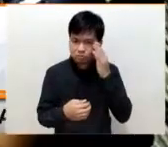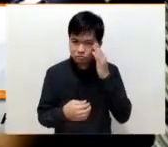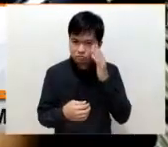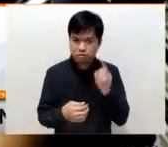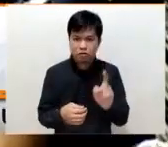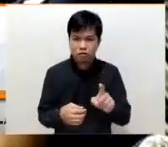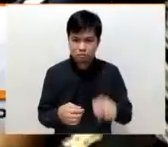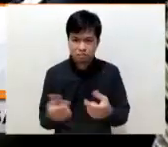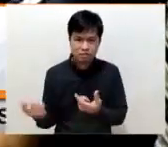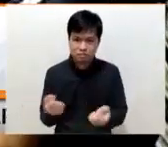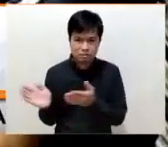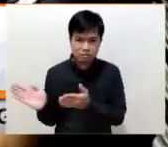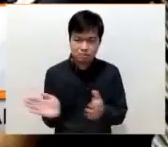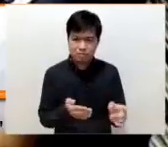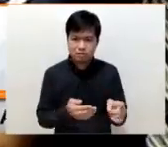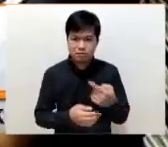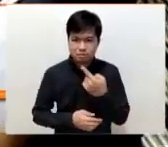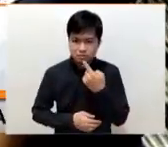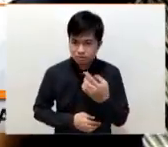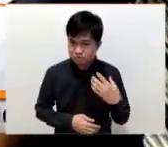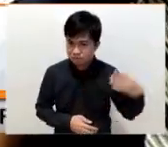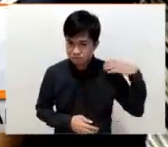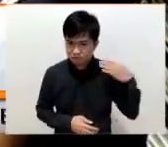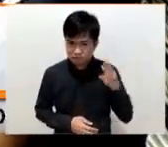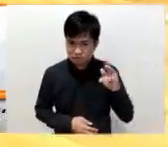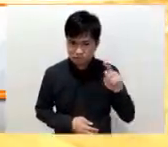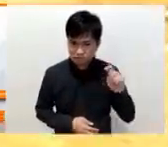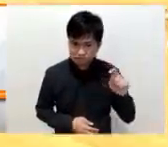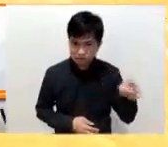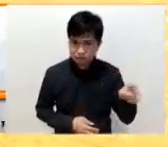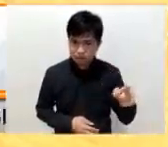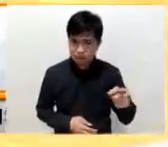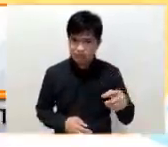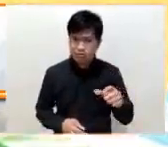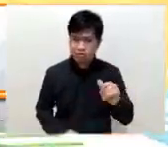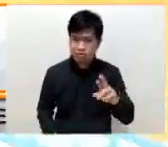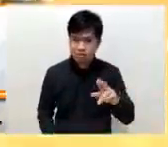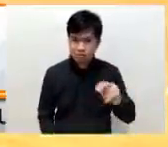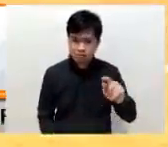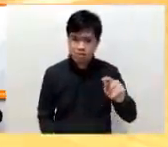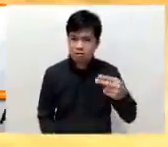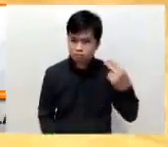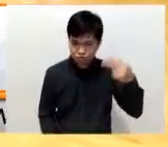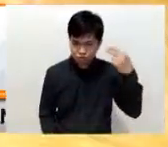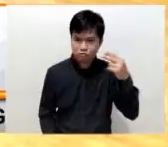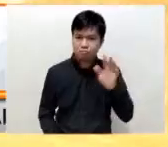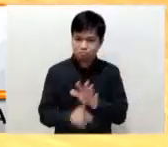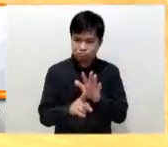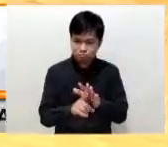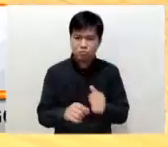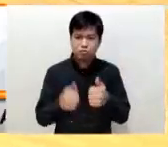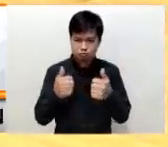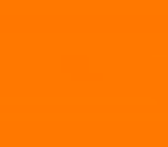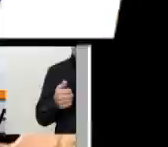Tab Baldwin, iba pa din ang dating at history na dala ng Araneta Coliseum. Kaya naniniwala siyang perfect venue ito para sa World